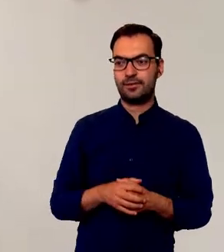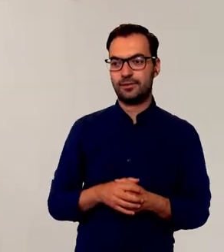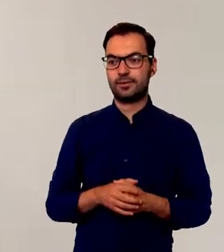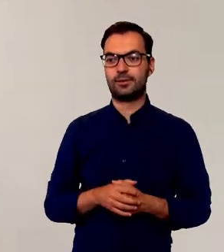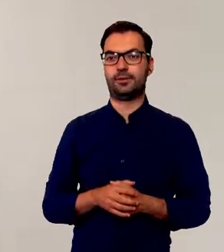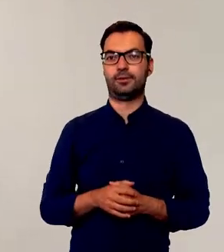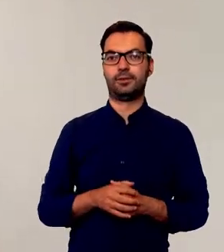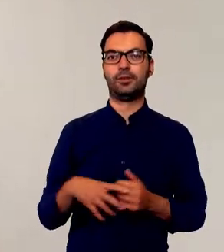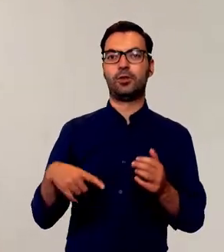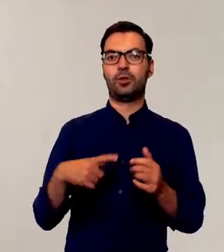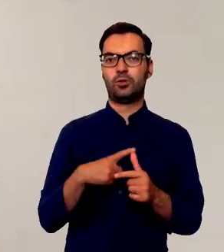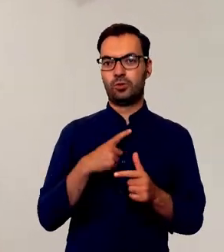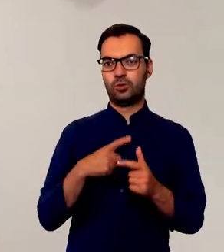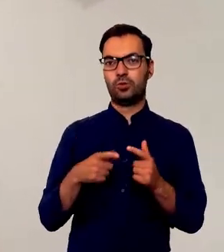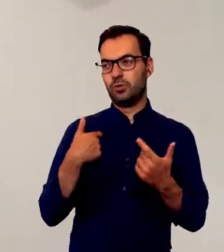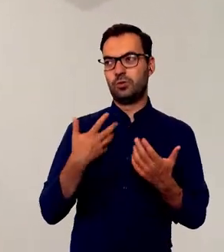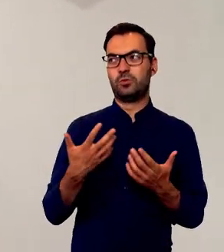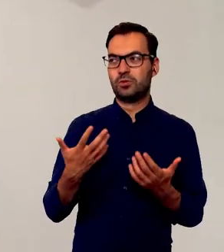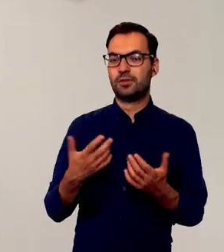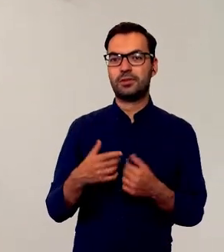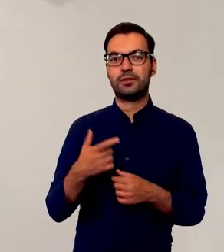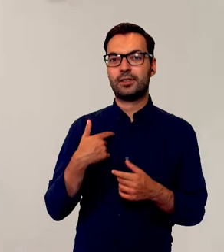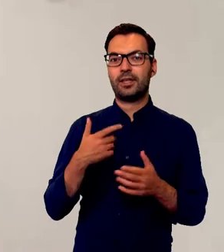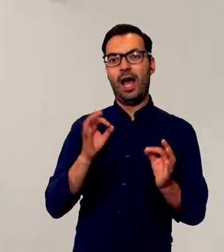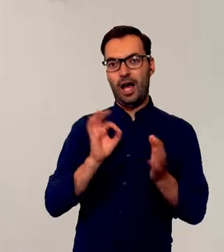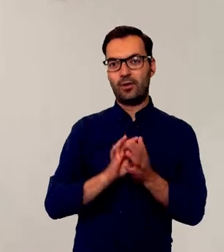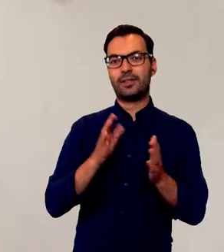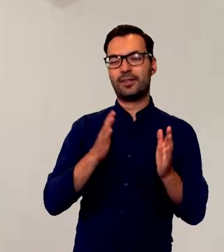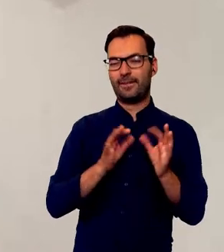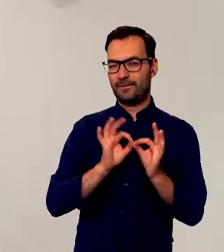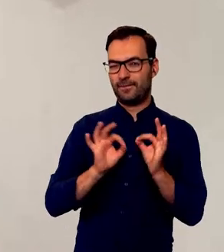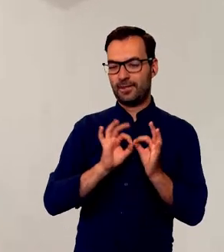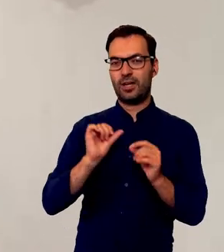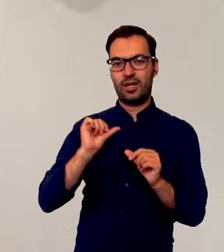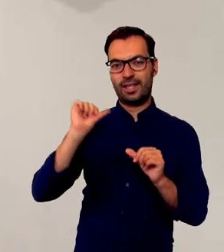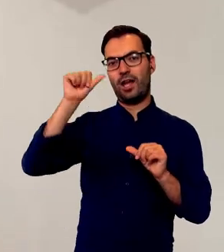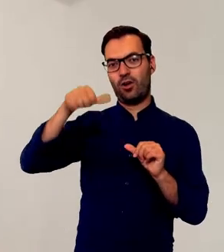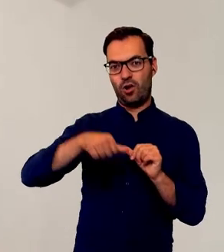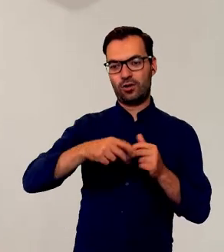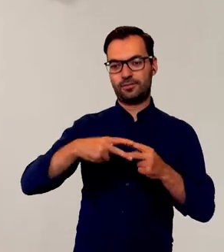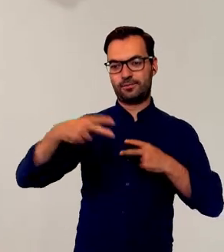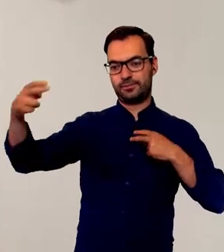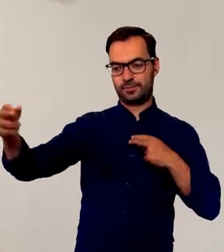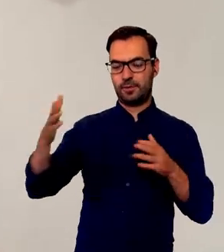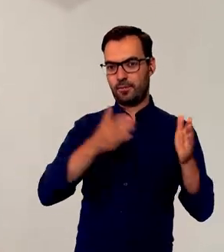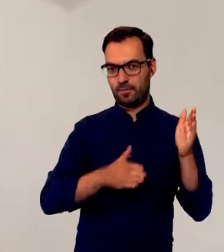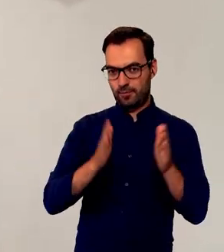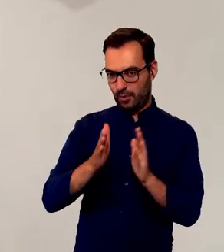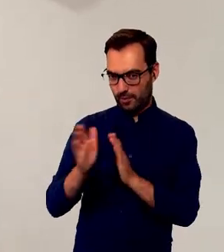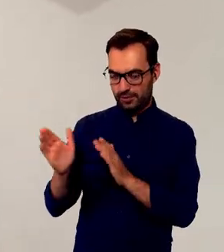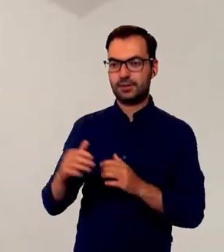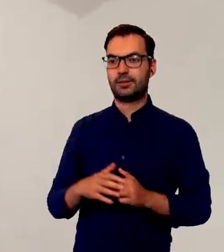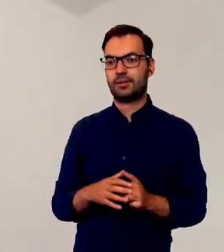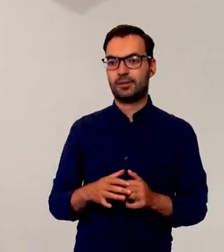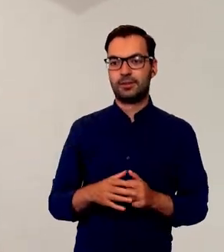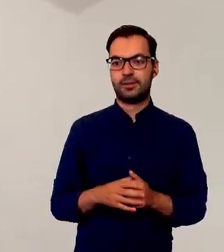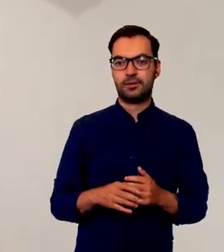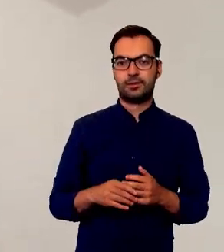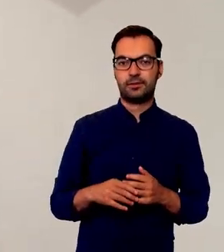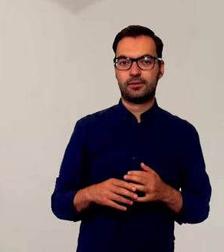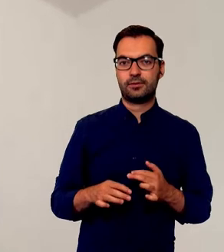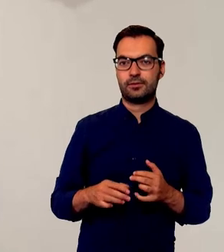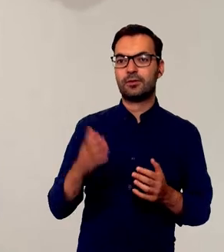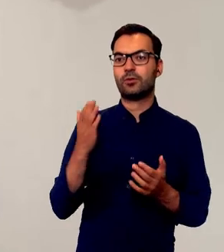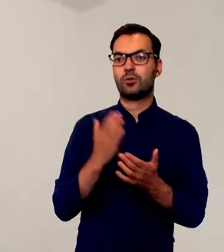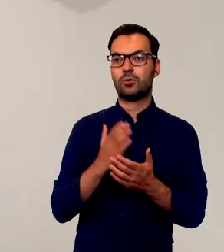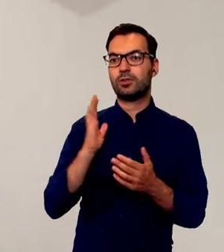które są mi potrzebne i muszę ci powiedzieć, tak poukładałam przyszły rok, i tak poukładam ten rok i już nawet